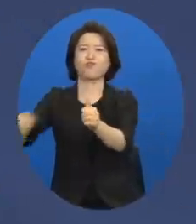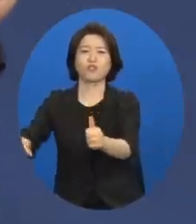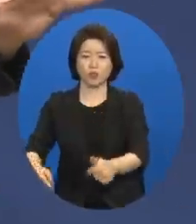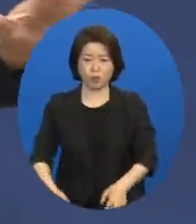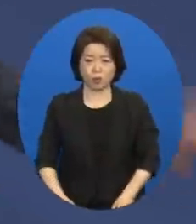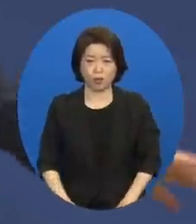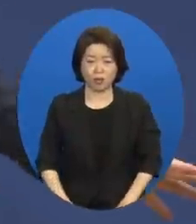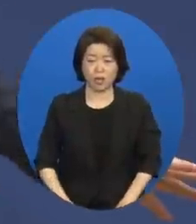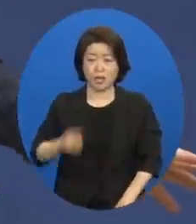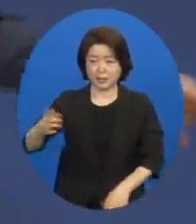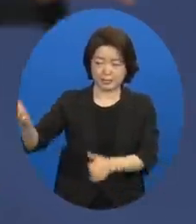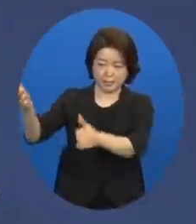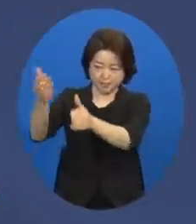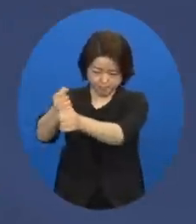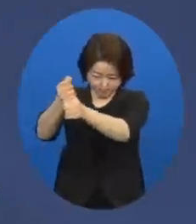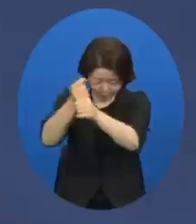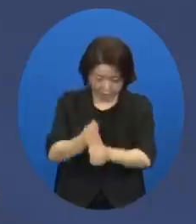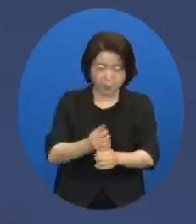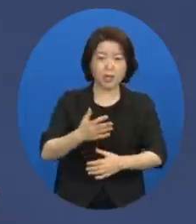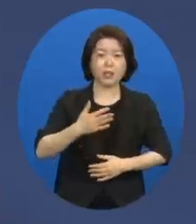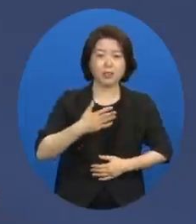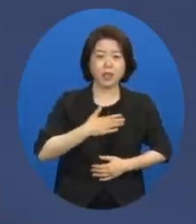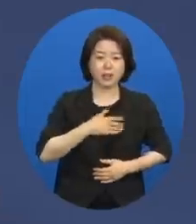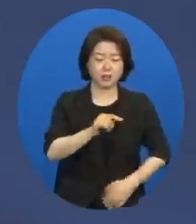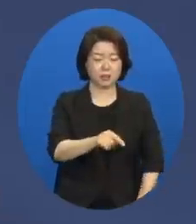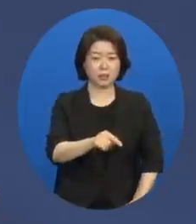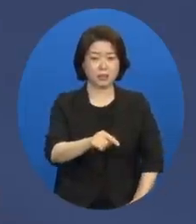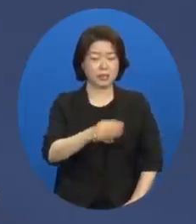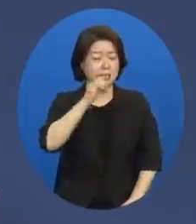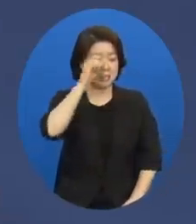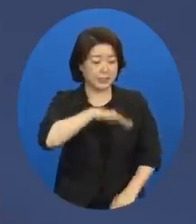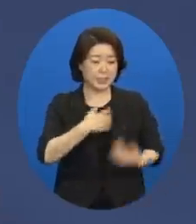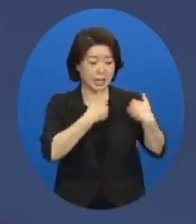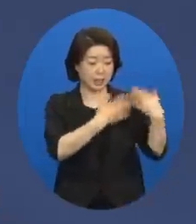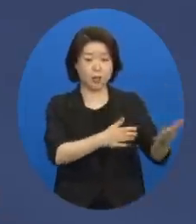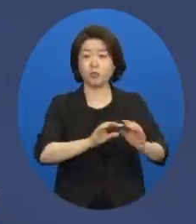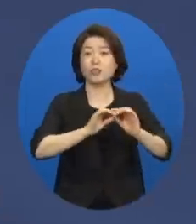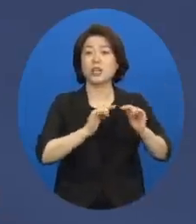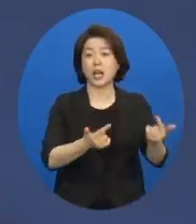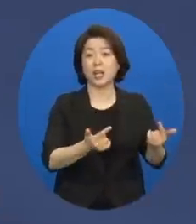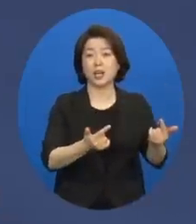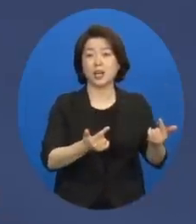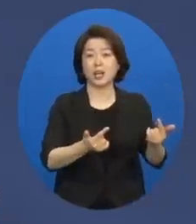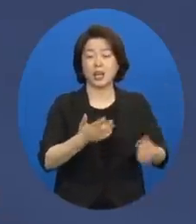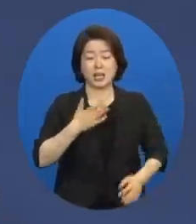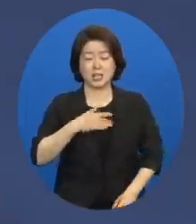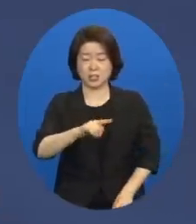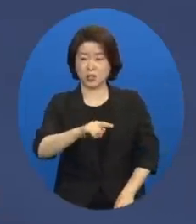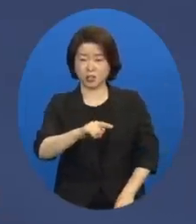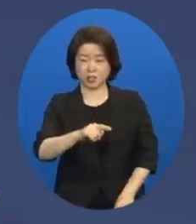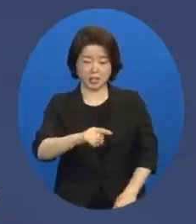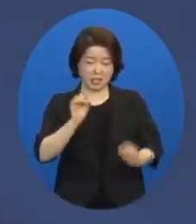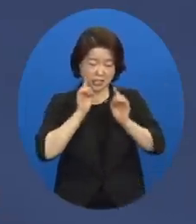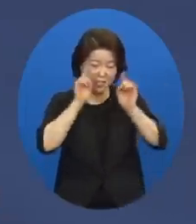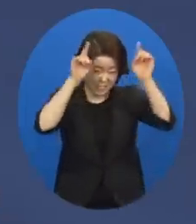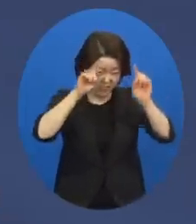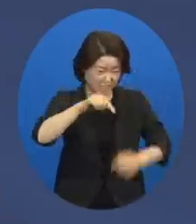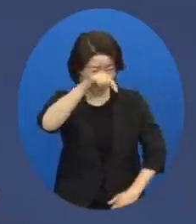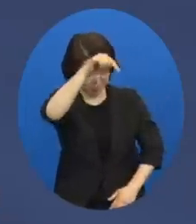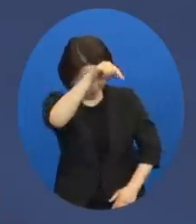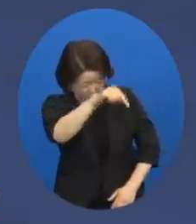아들을 잡아서라도 나를 절대 그냥 버려둘 수 없는 내 저 지국 저 지옥의